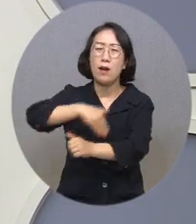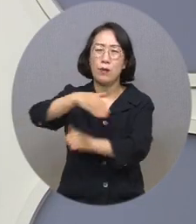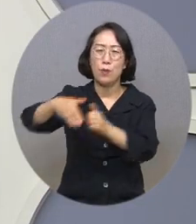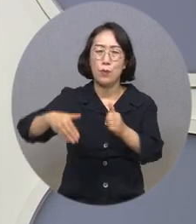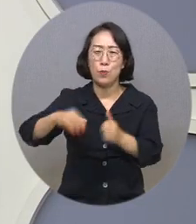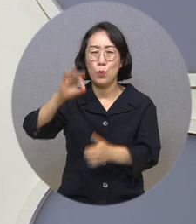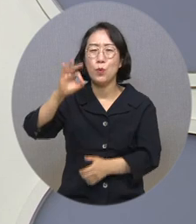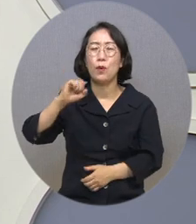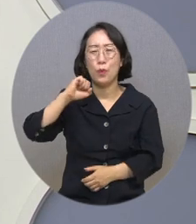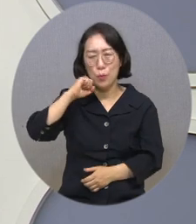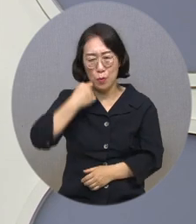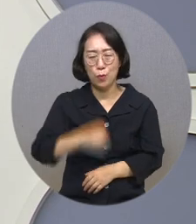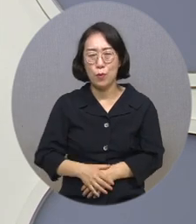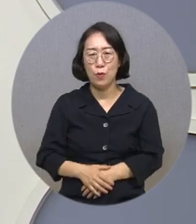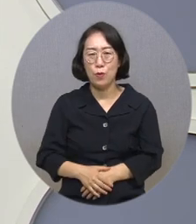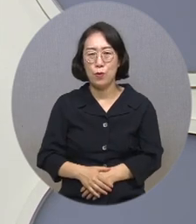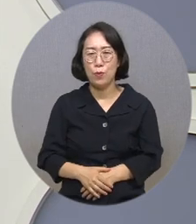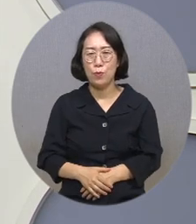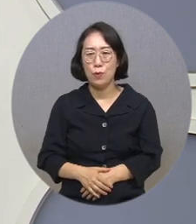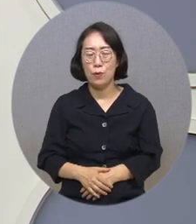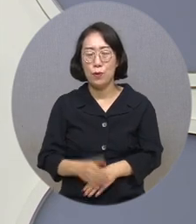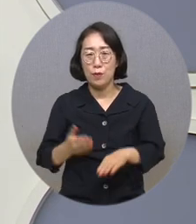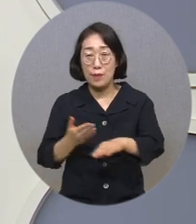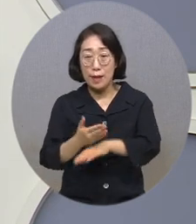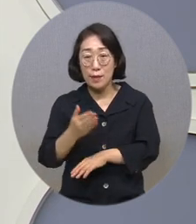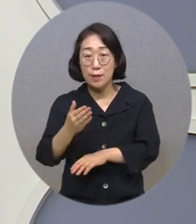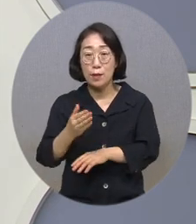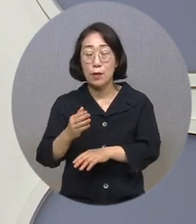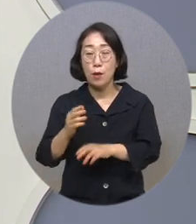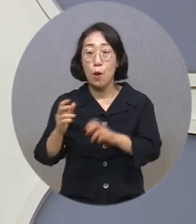되니까 공고 2학년 때 이제 한전 취직시험을 보게 되고